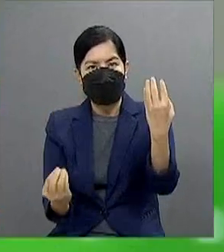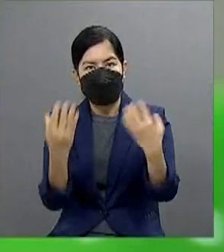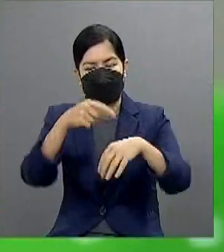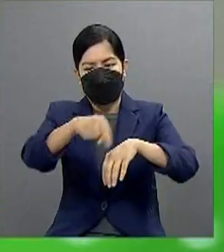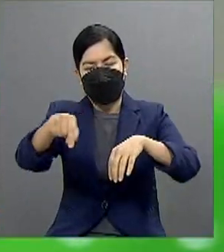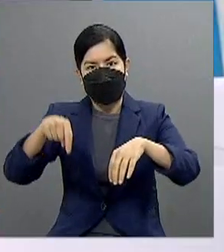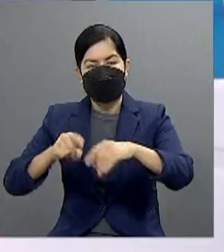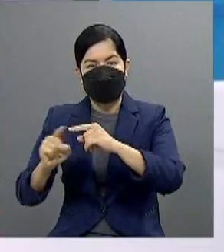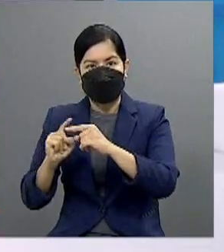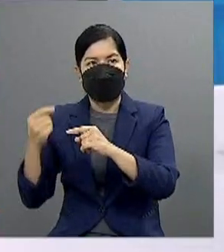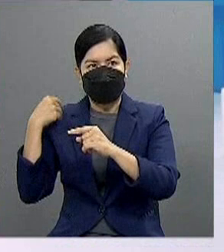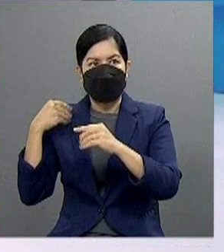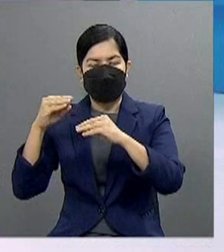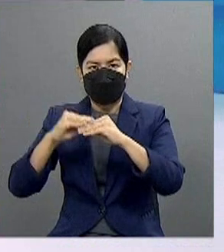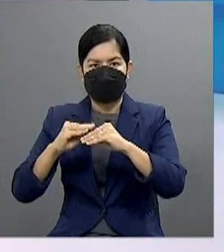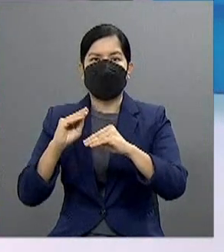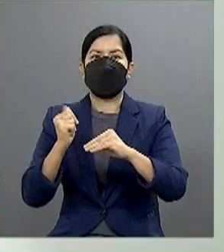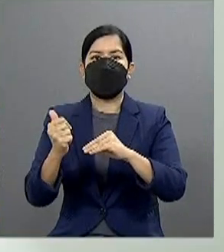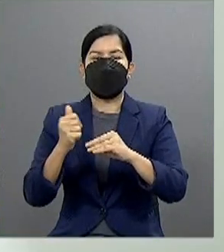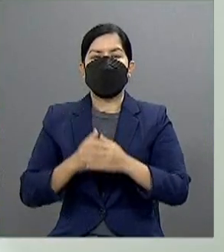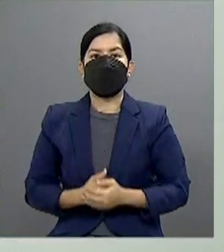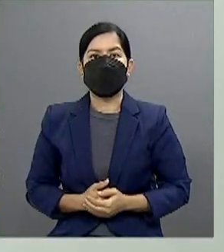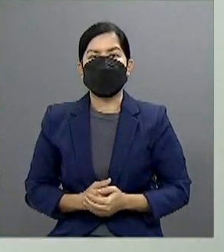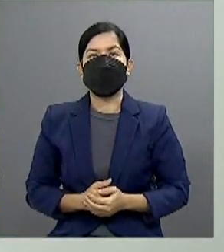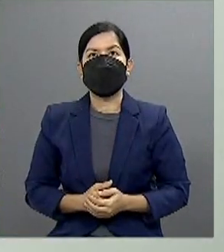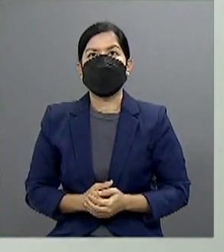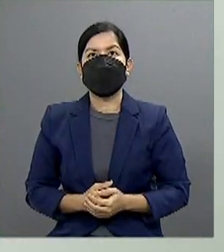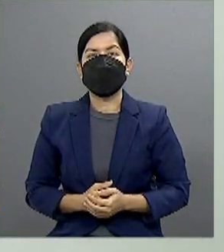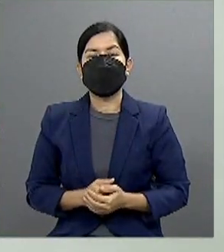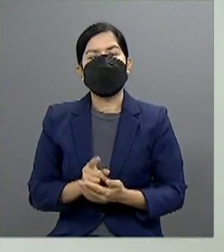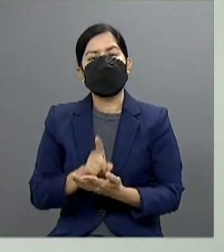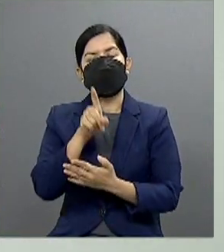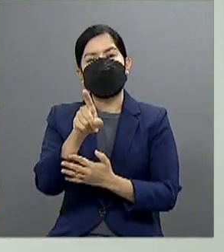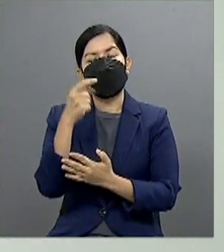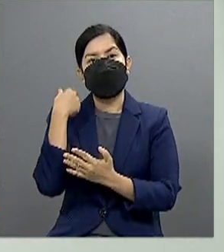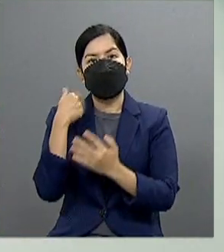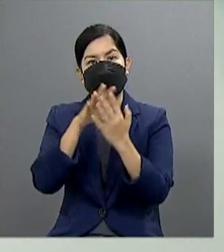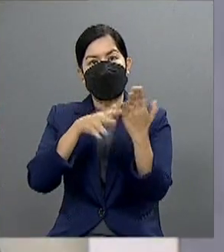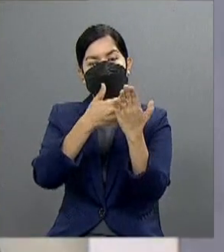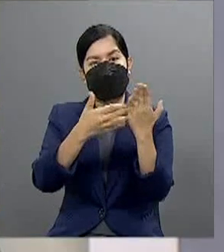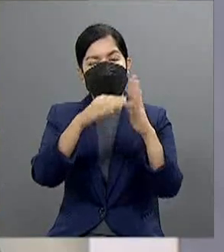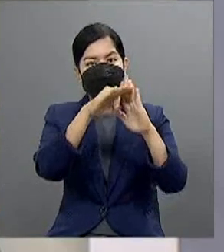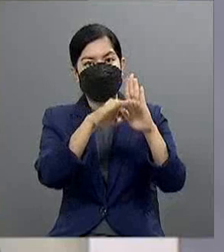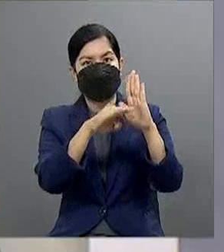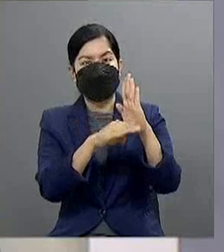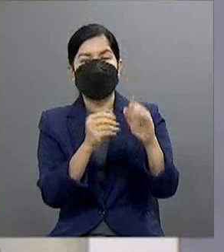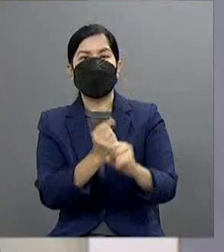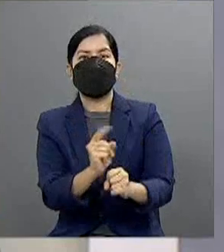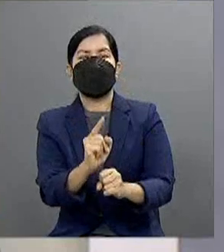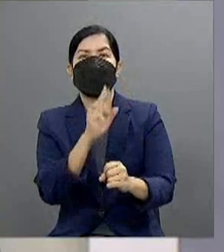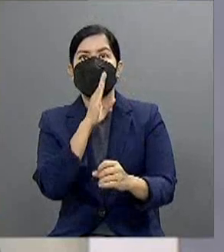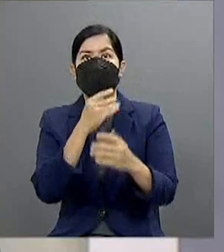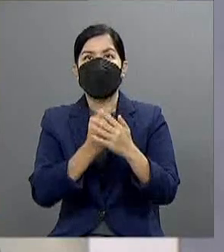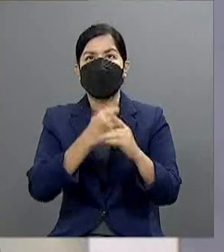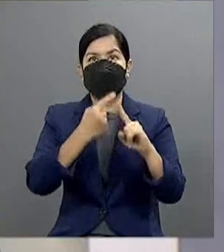คตให้ได้มากขึ้นครับ ครับครับเราวางไทม์ไลน์ไว้ยังไงบ้างครับทดลองคนเฟสแรกกันยายนจะเห็นผลเดือนไหนเฟส2เฟ